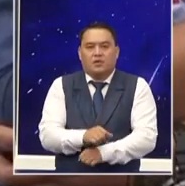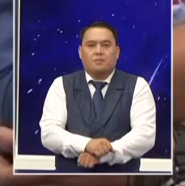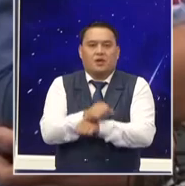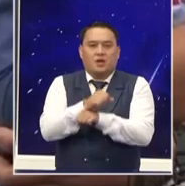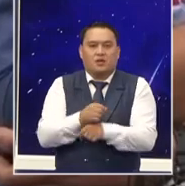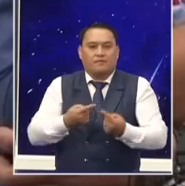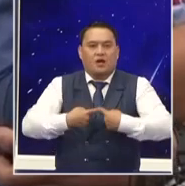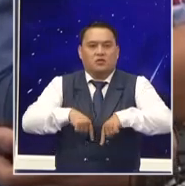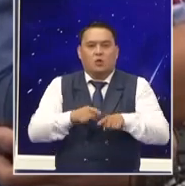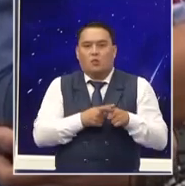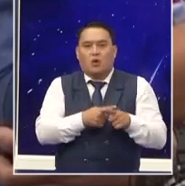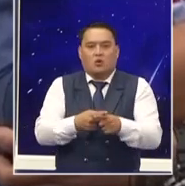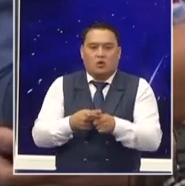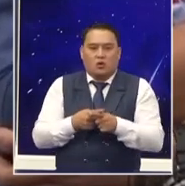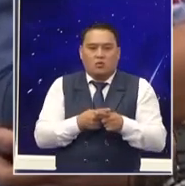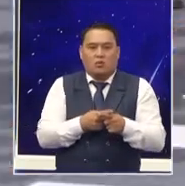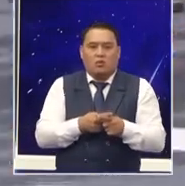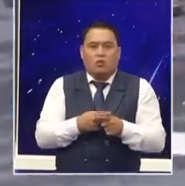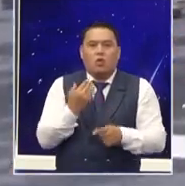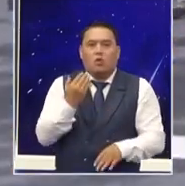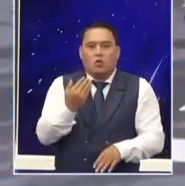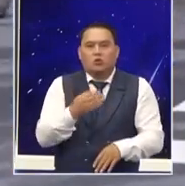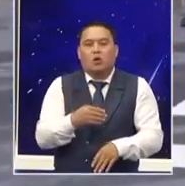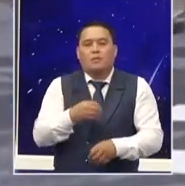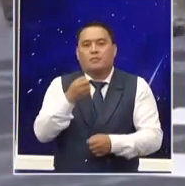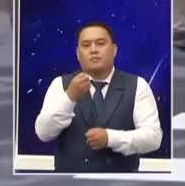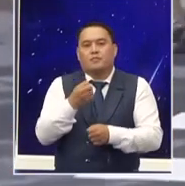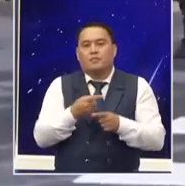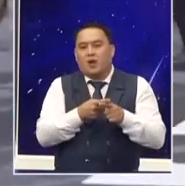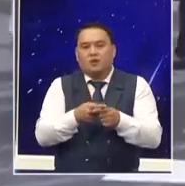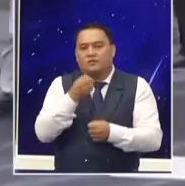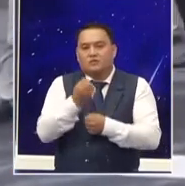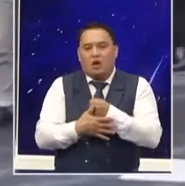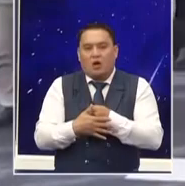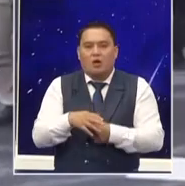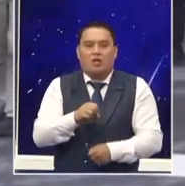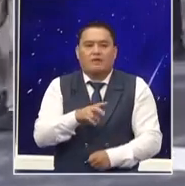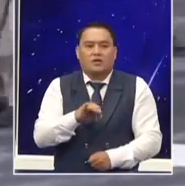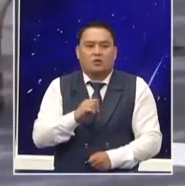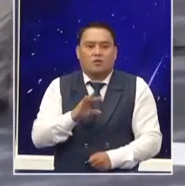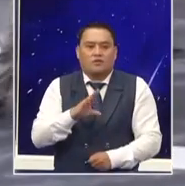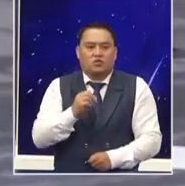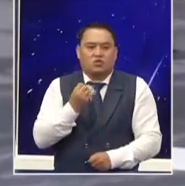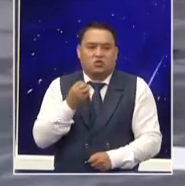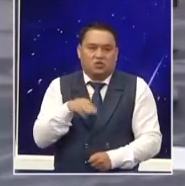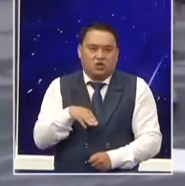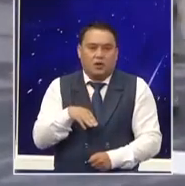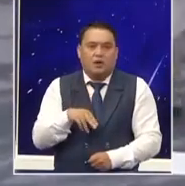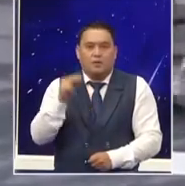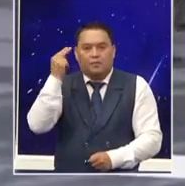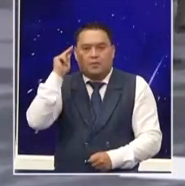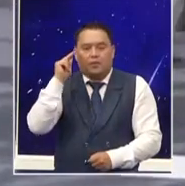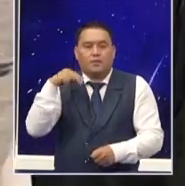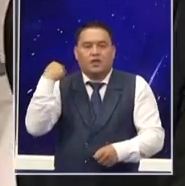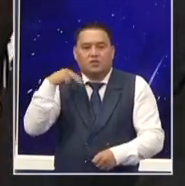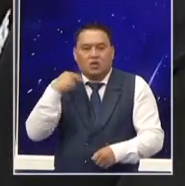стачечного комитета Беларускаля Анатолий Бокун. А в Минске глава стачкома Александр Лавринович. Ранее президент Беларуси Александр